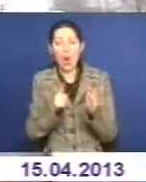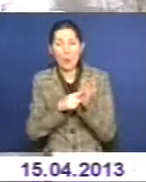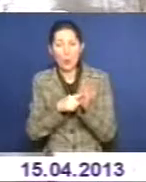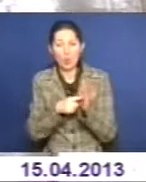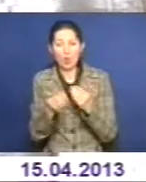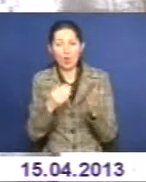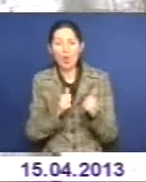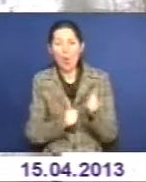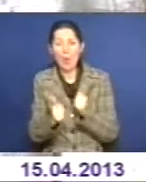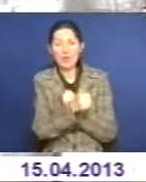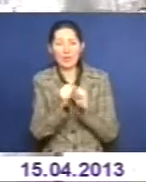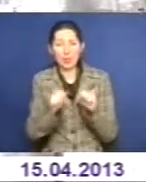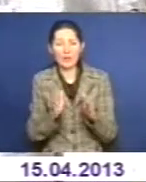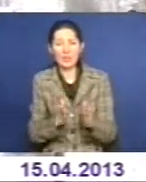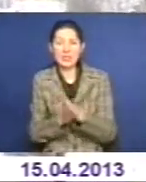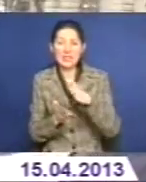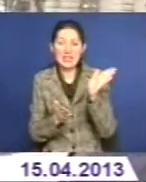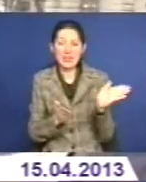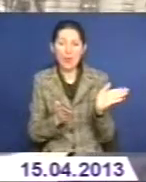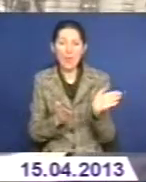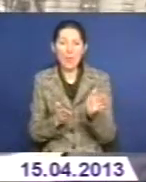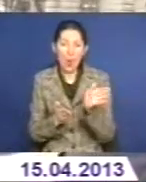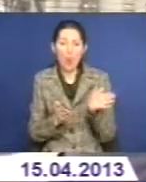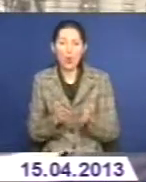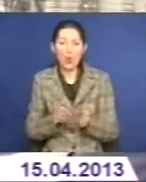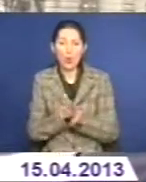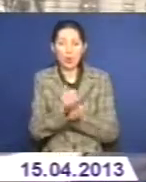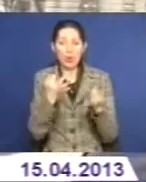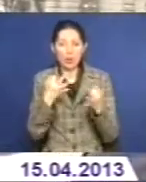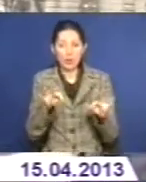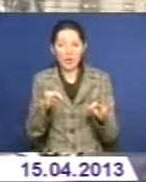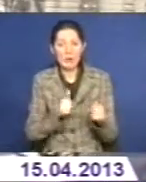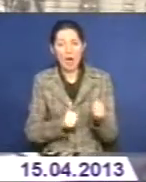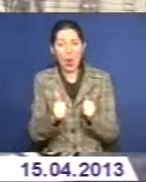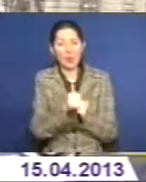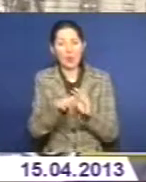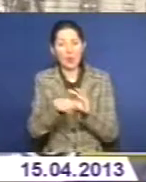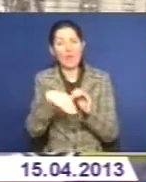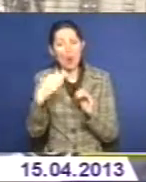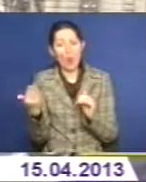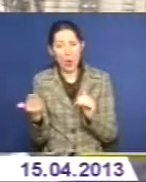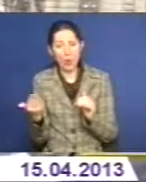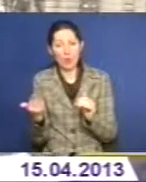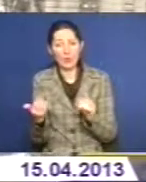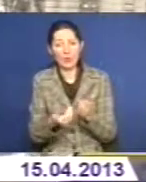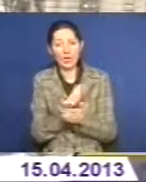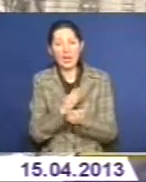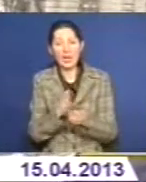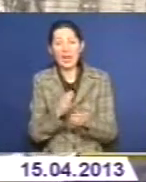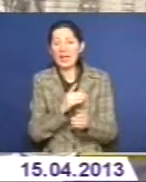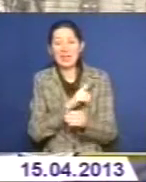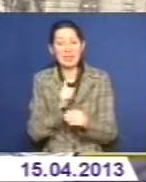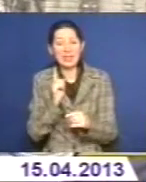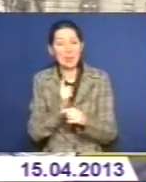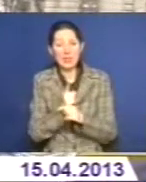що обгін можливий тільки зліва по ходу руху. Дозволяється обгін з правого боку. Мається нова, але ж все ж таки не